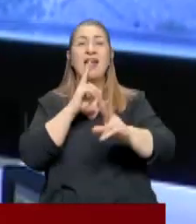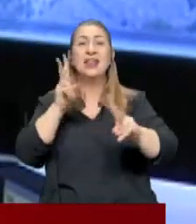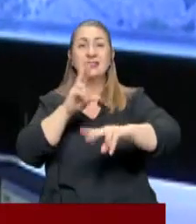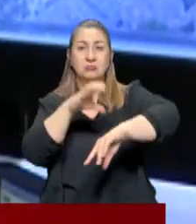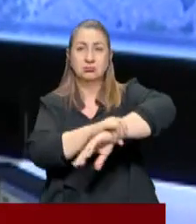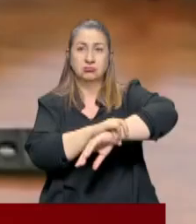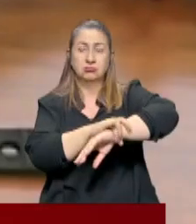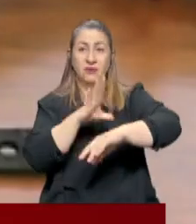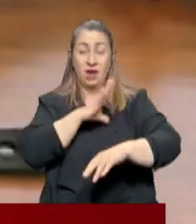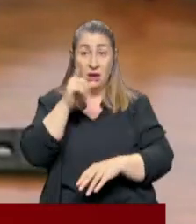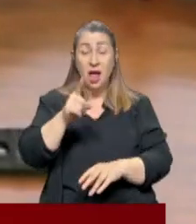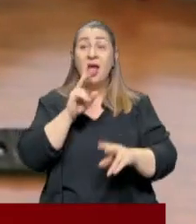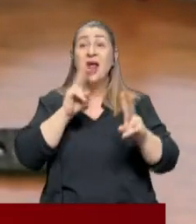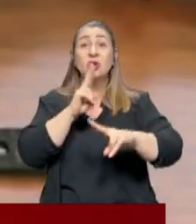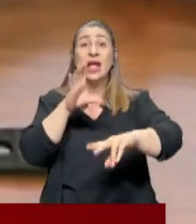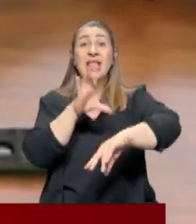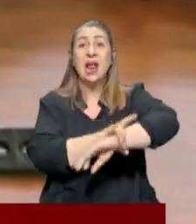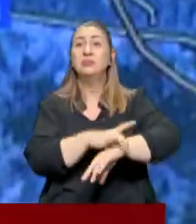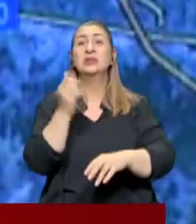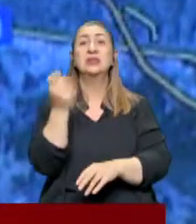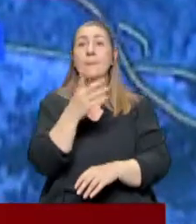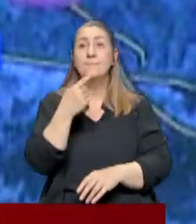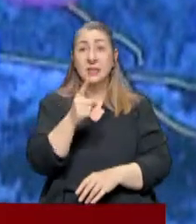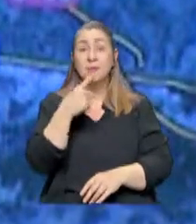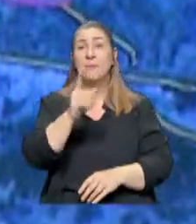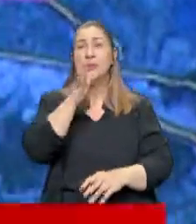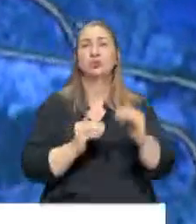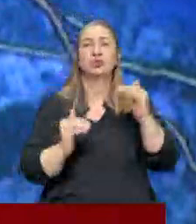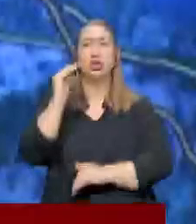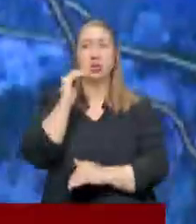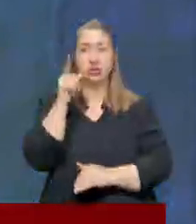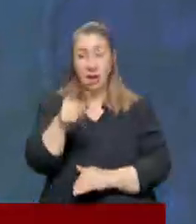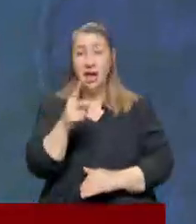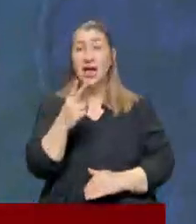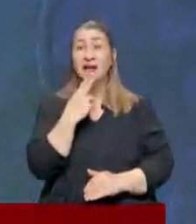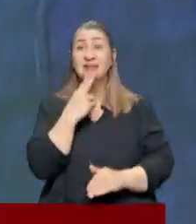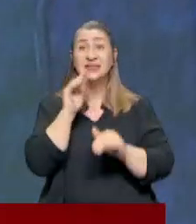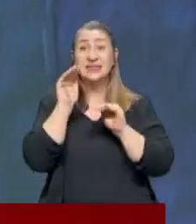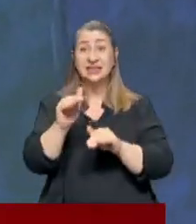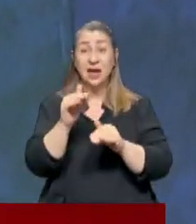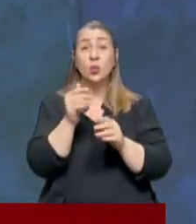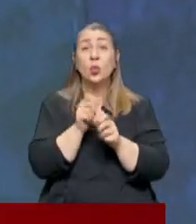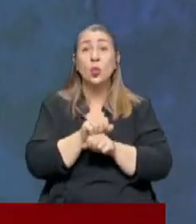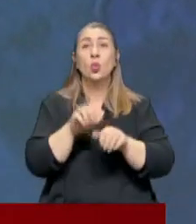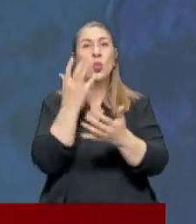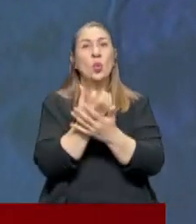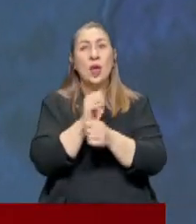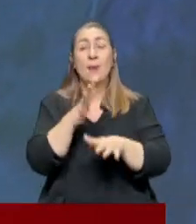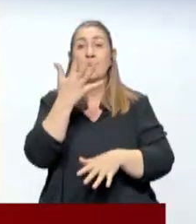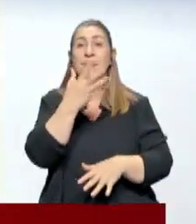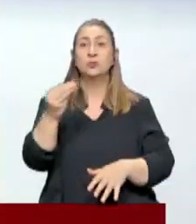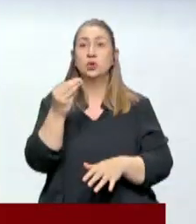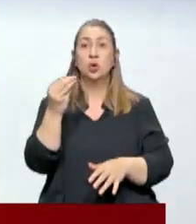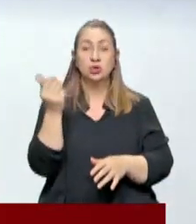kelepçe. Elektronik kelepçe sayısı 1000'den 1500'e çıkarılacak. Kadın destek uygulamasının da 5 milyon